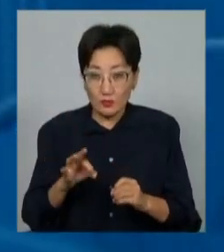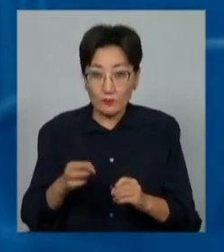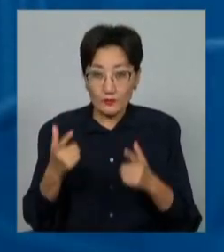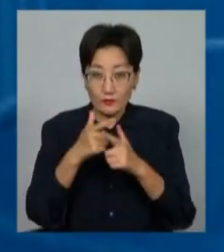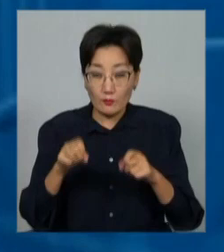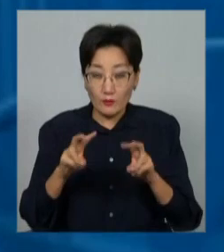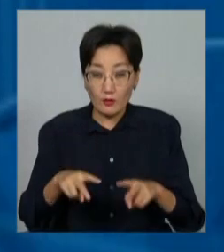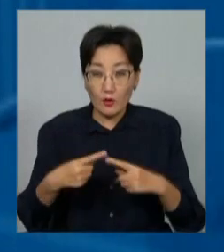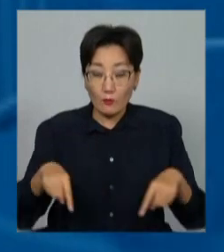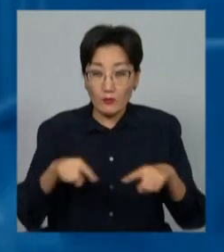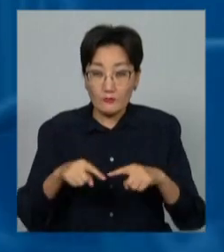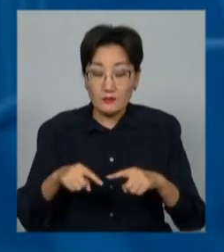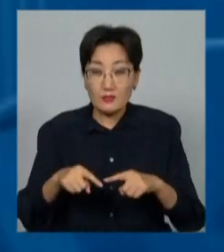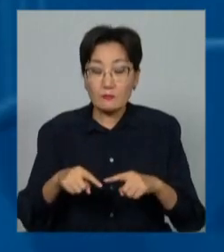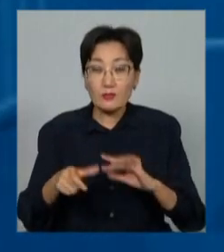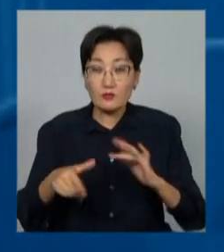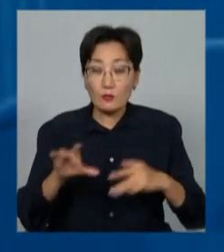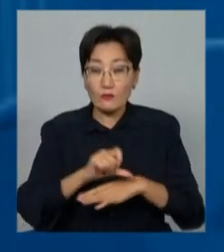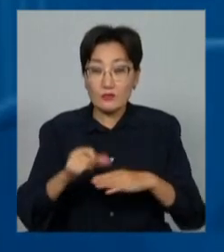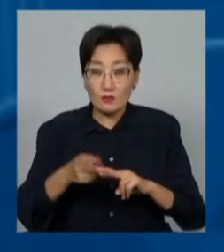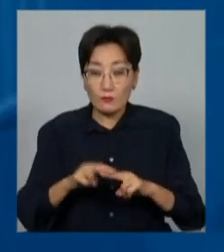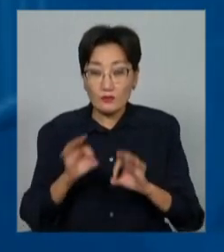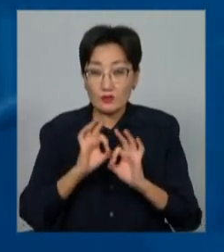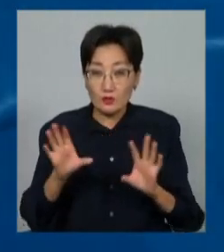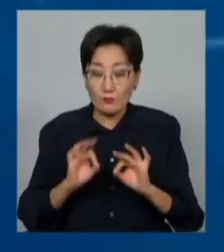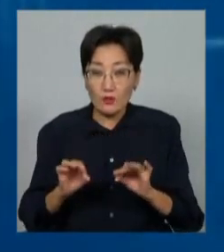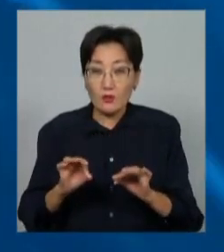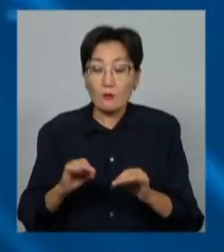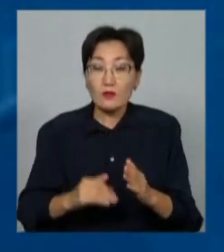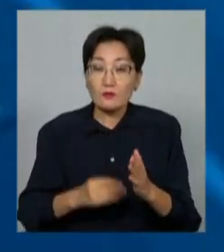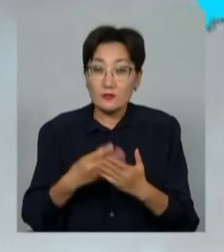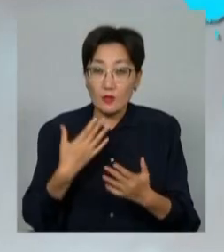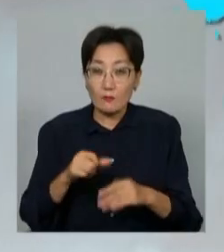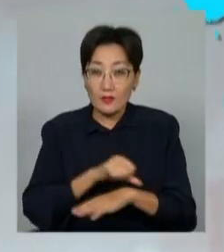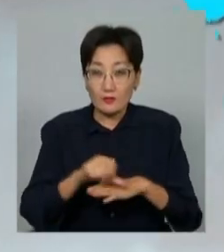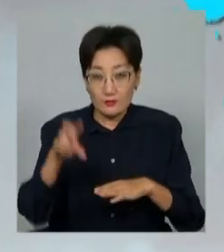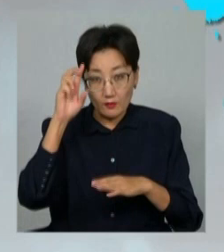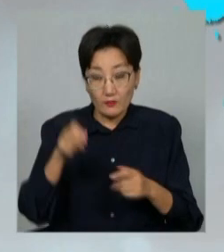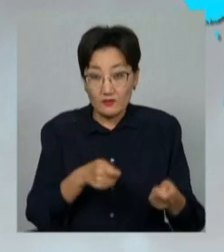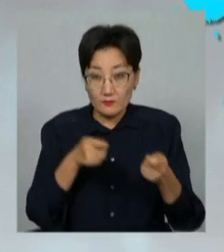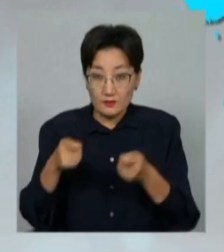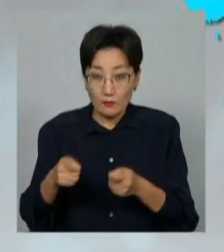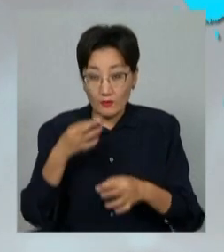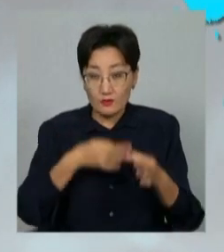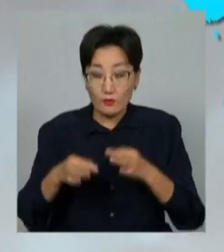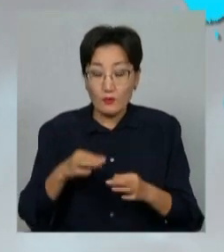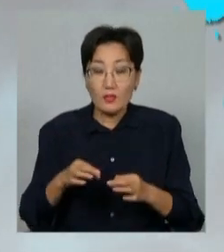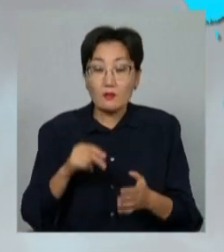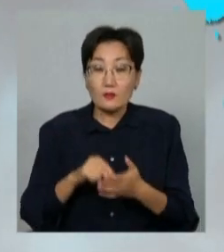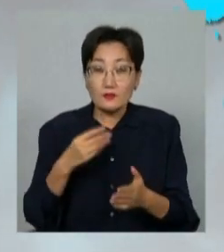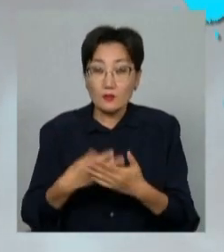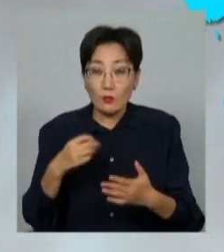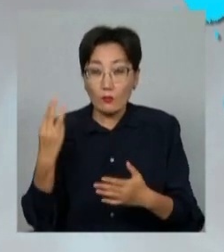данным экспертов агентства energyprom.kz, это объясняется значительным ростом импорта медикаментов. Наиболее остро цены